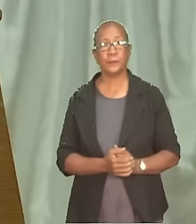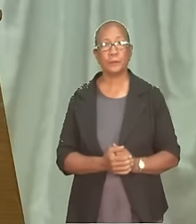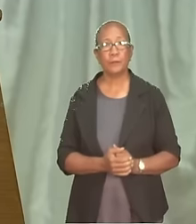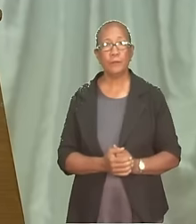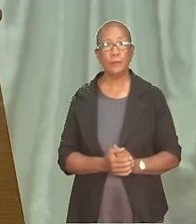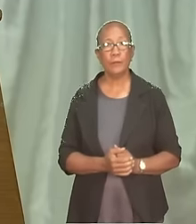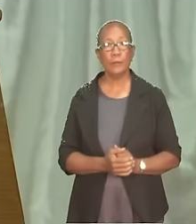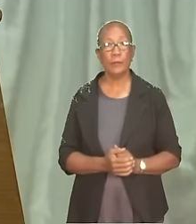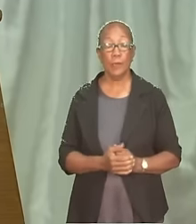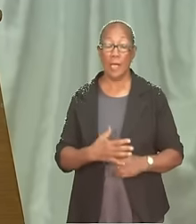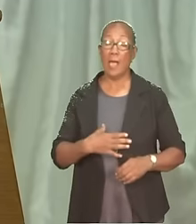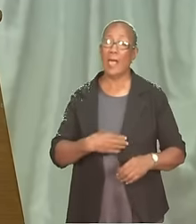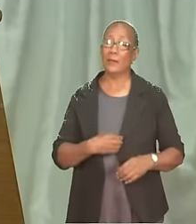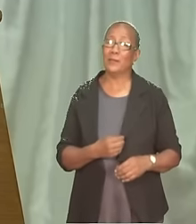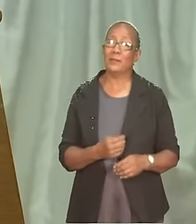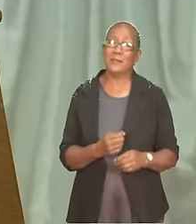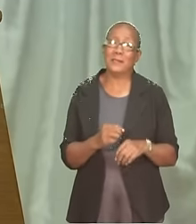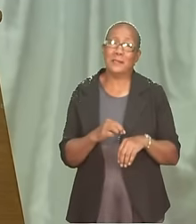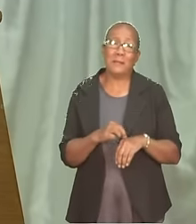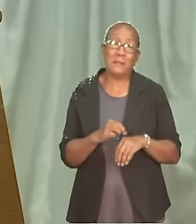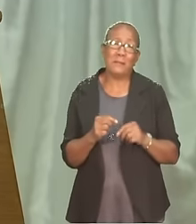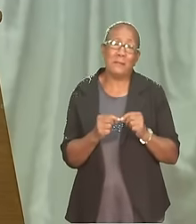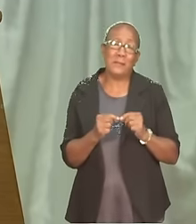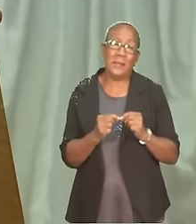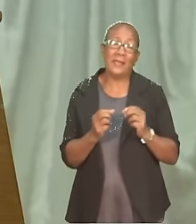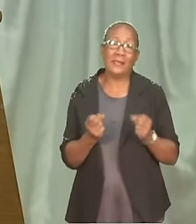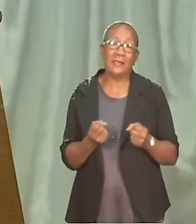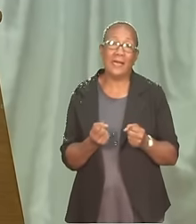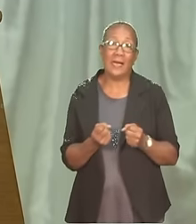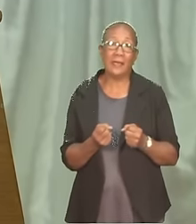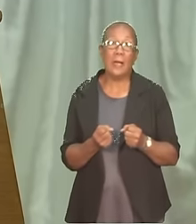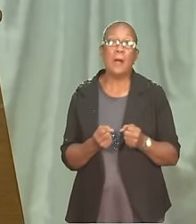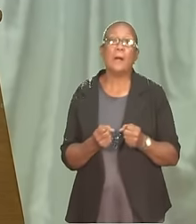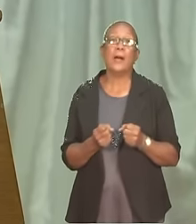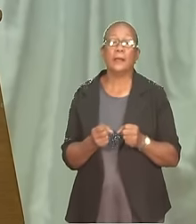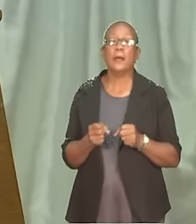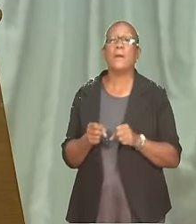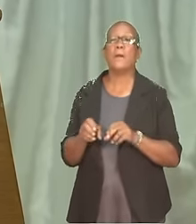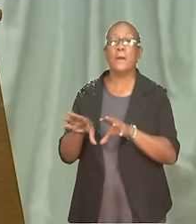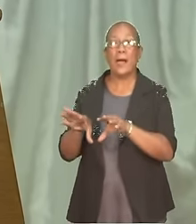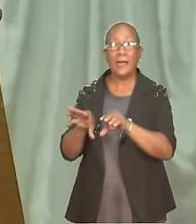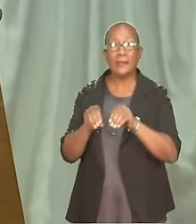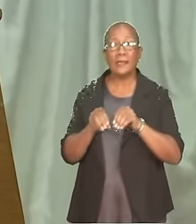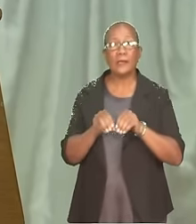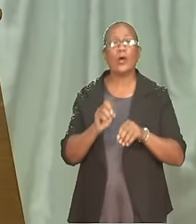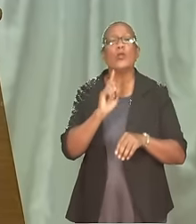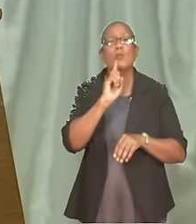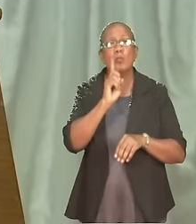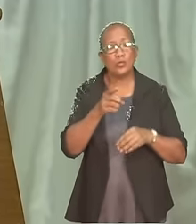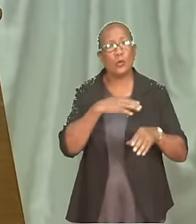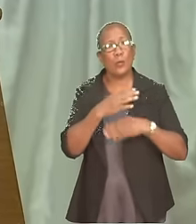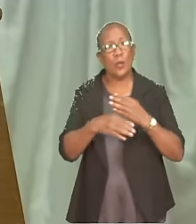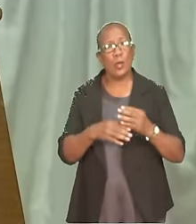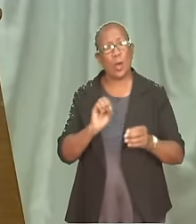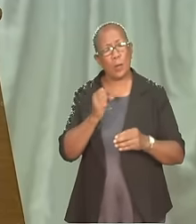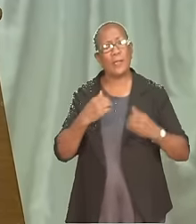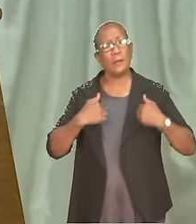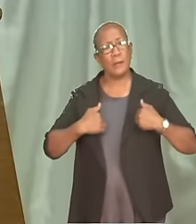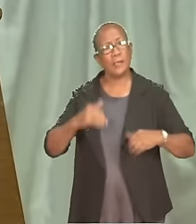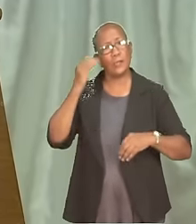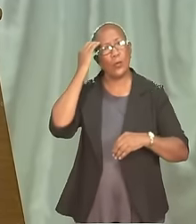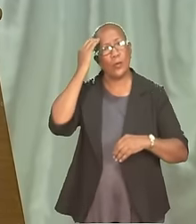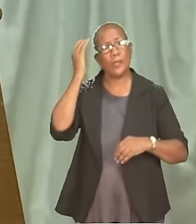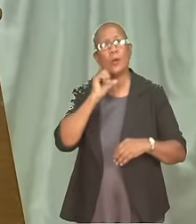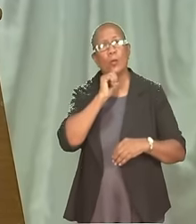het heeft een beetje pijn gedaan, maar die maatregelen waren noodzakelijk. De man besap sa de bedu. De